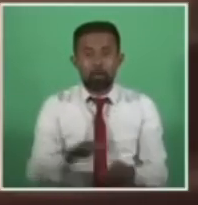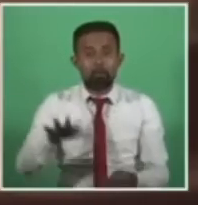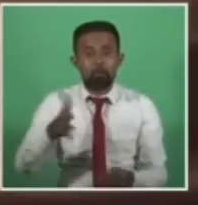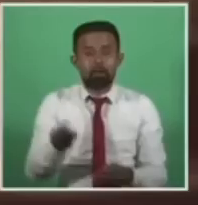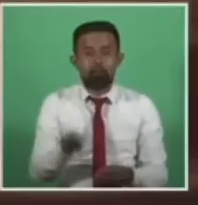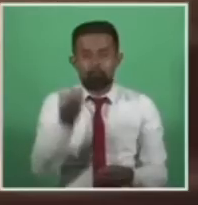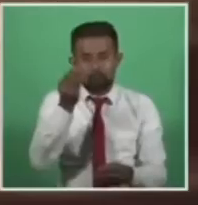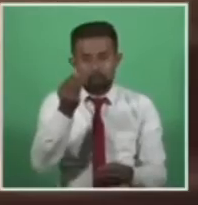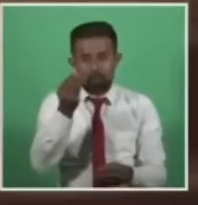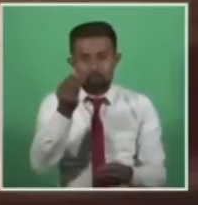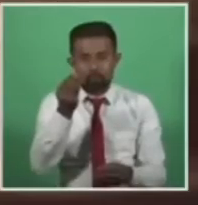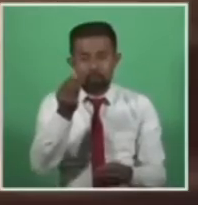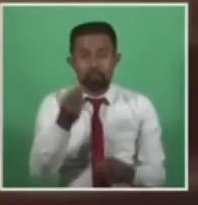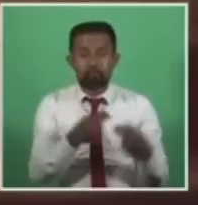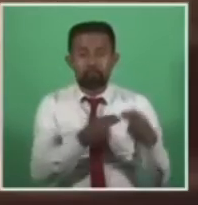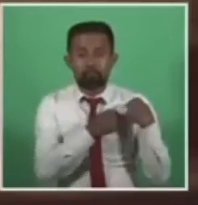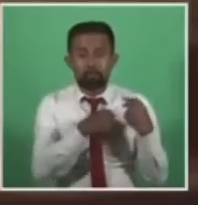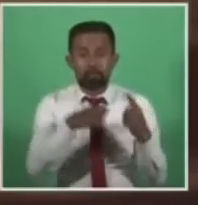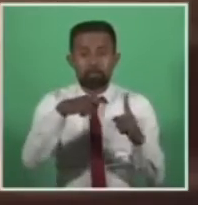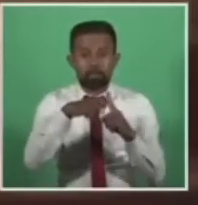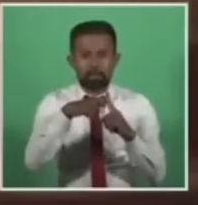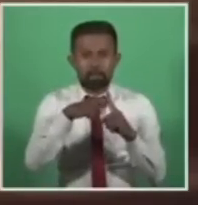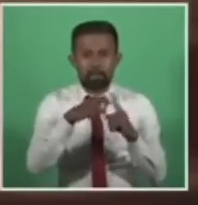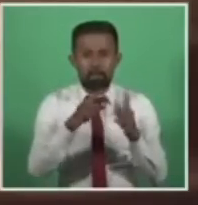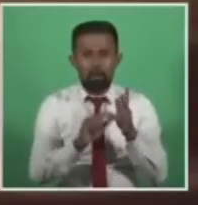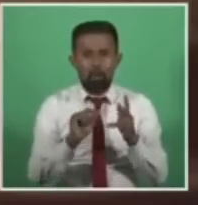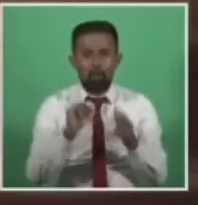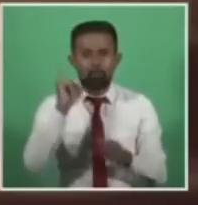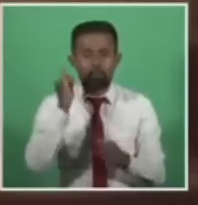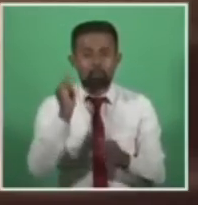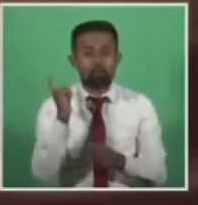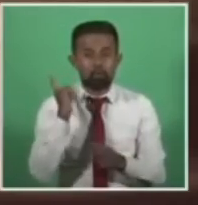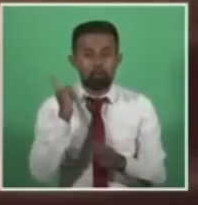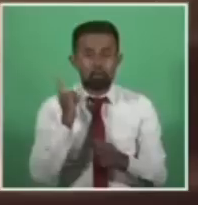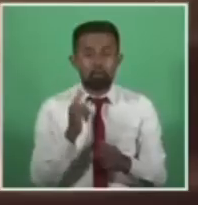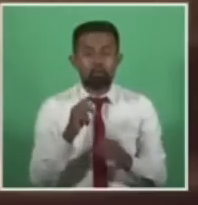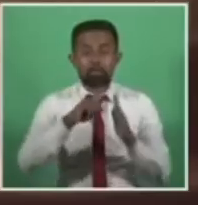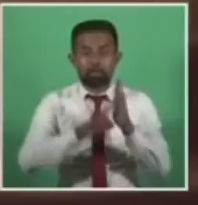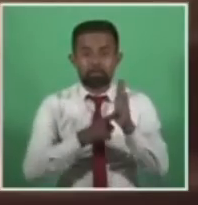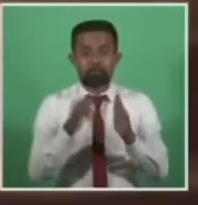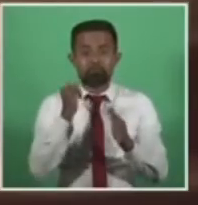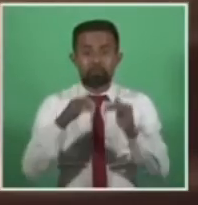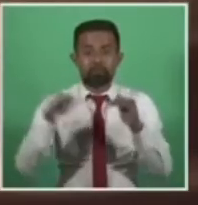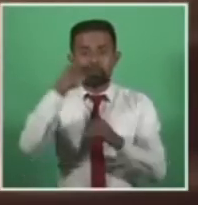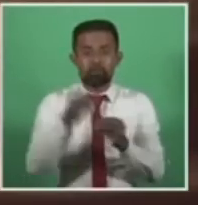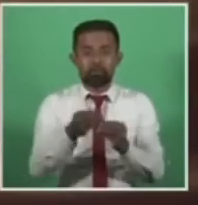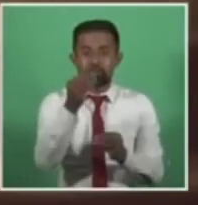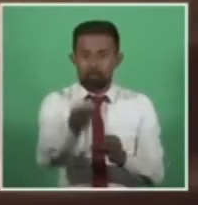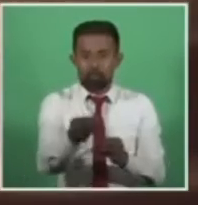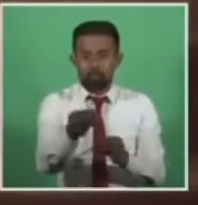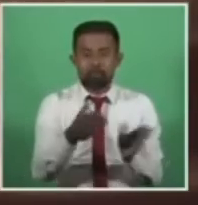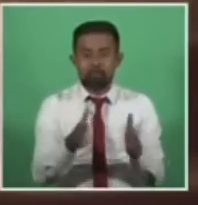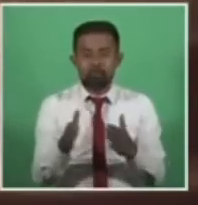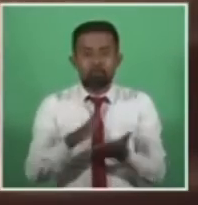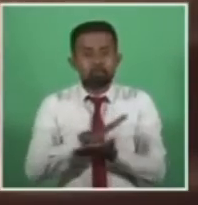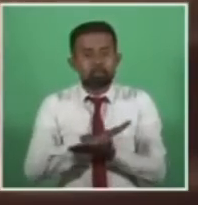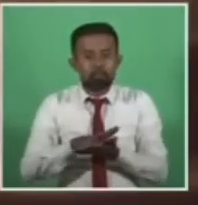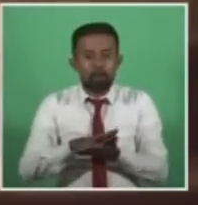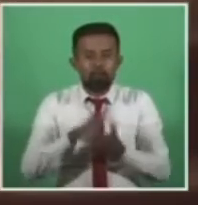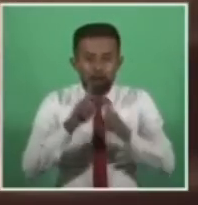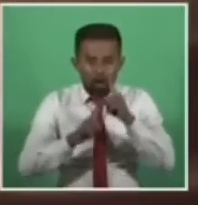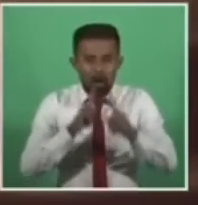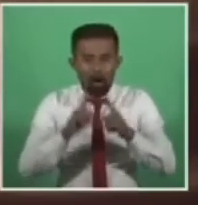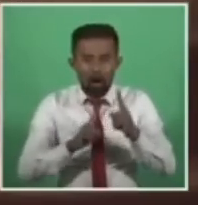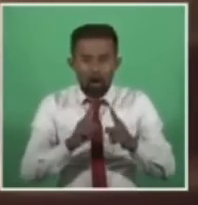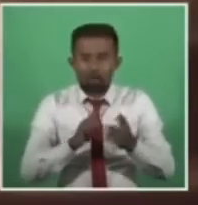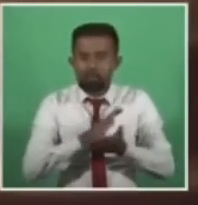කරා. බාරව හිටිය කර්නල් කෙනෙක් හමුදා මූලස්ථානයේ ආරක්ෂාව මම ජෙනරල් කෙනෙක් දැම්මා. ඊට පස්සේ සාම සාකච්ඡා තිබුණා.